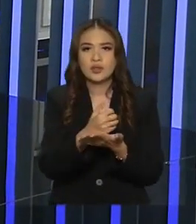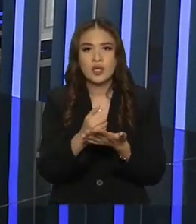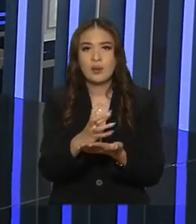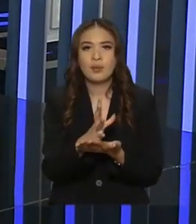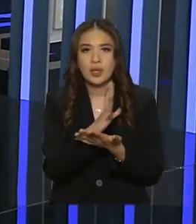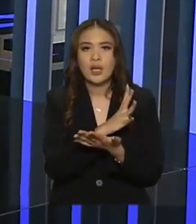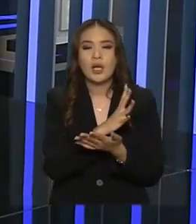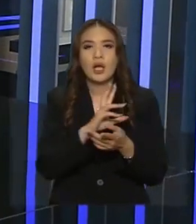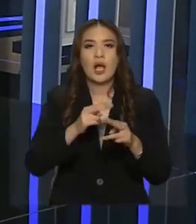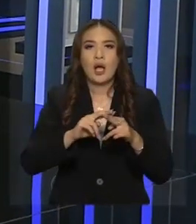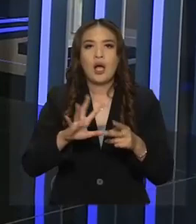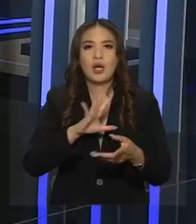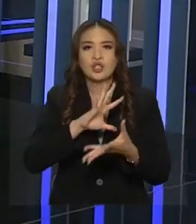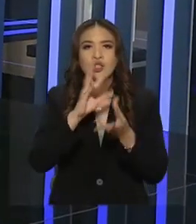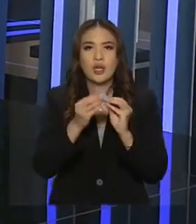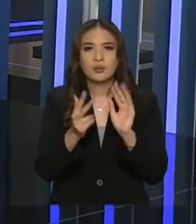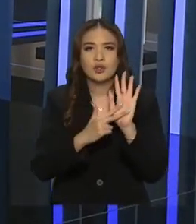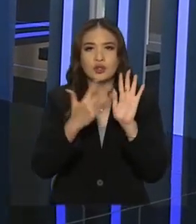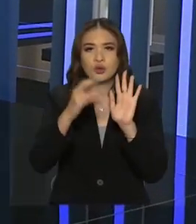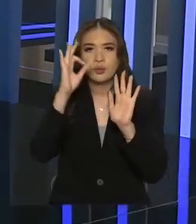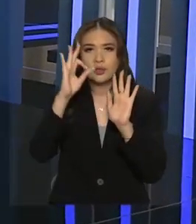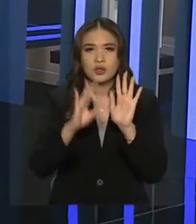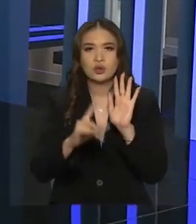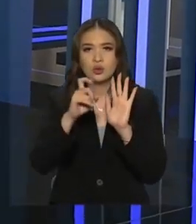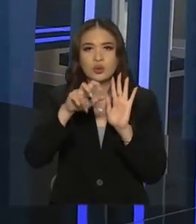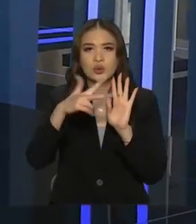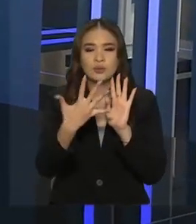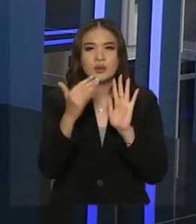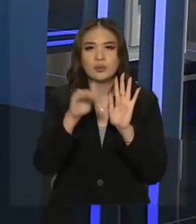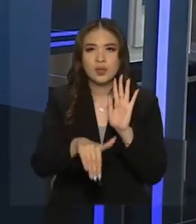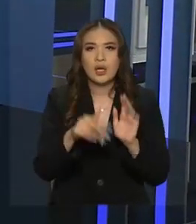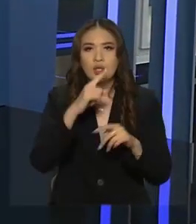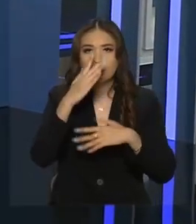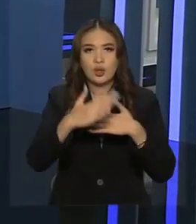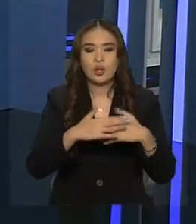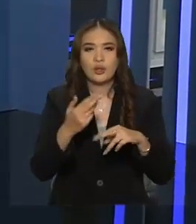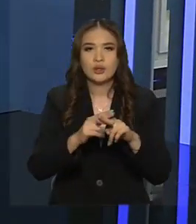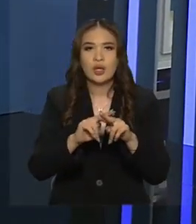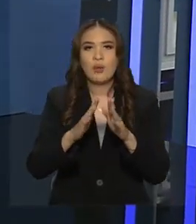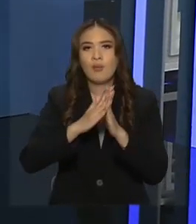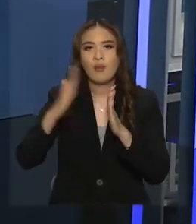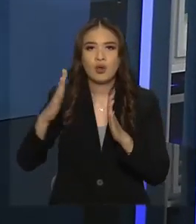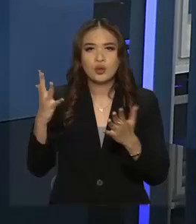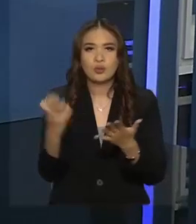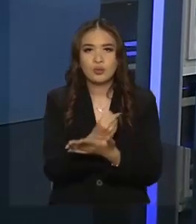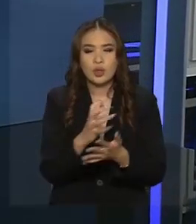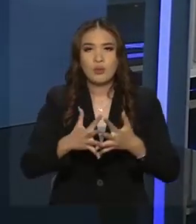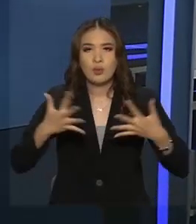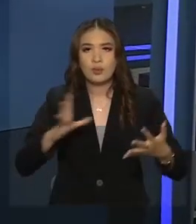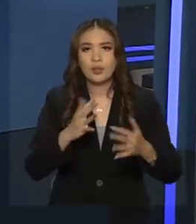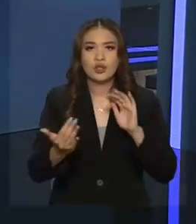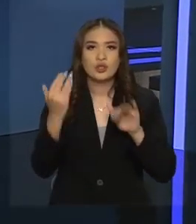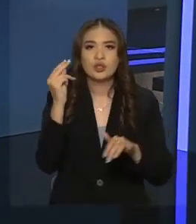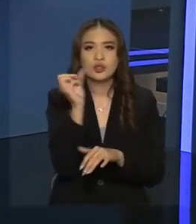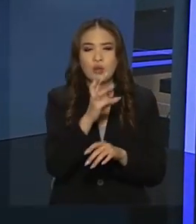қатысушылардың 83%-ы, яғни 135 000-ға жуығы шекті балдан асырған. Былтырғымен салыстырғанда бұл бірнеше